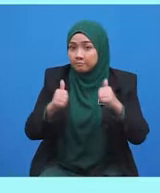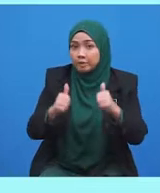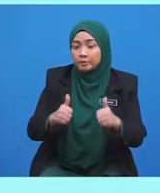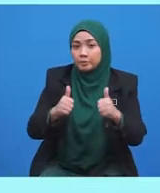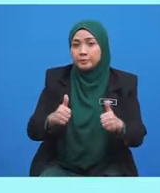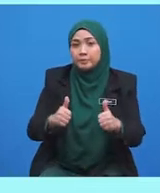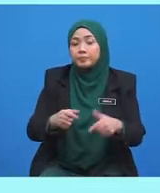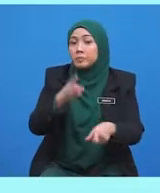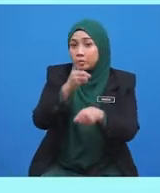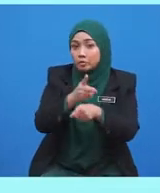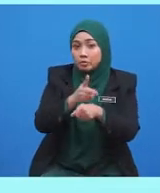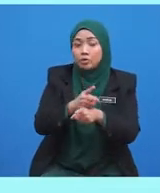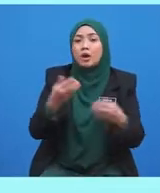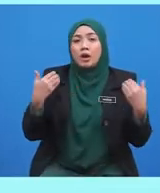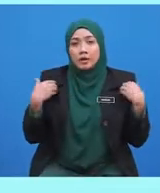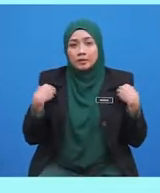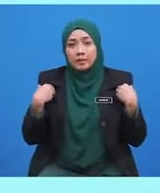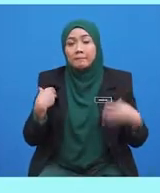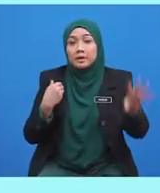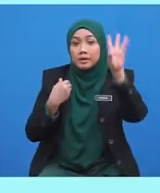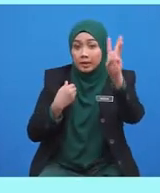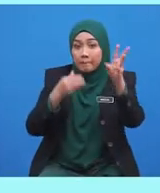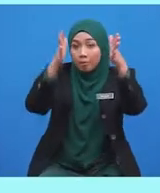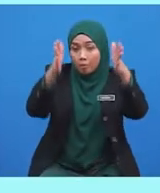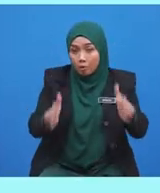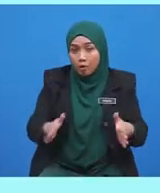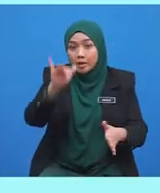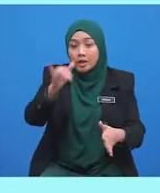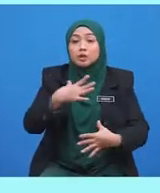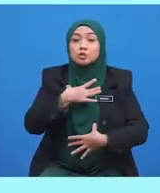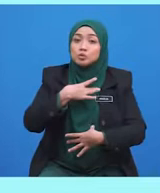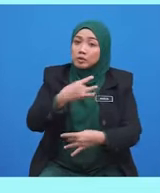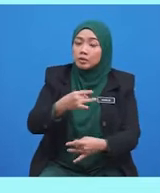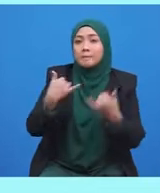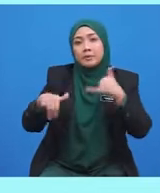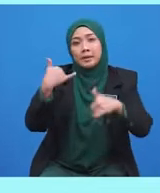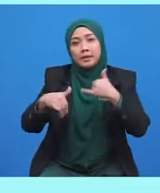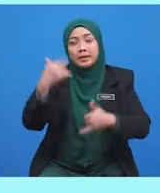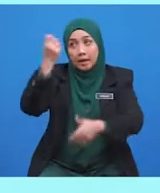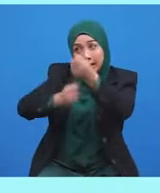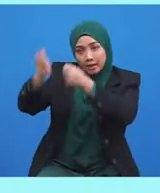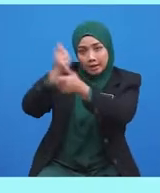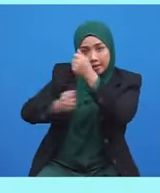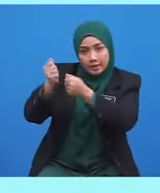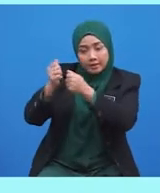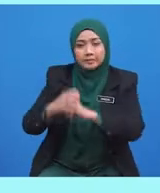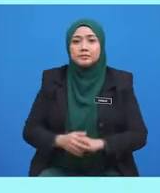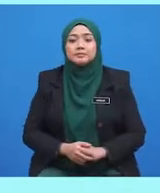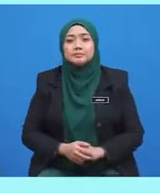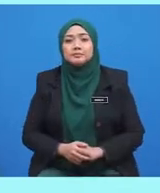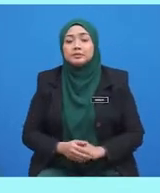Hebat! Betul. Ada enam orang yang suka bermain